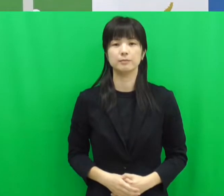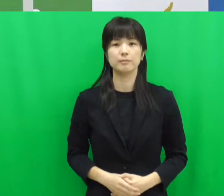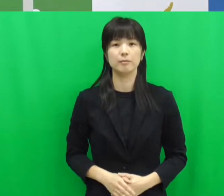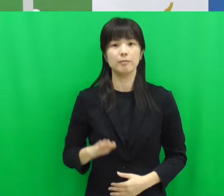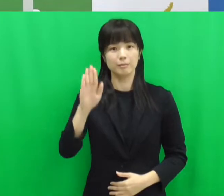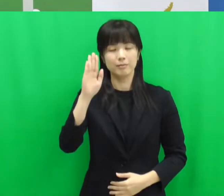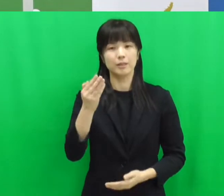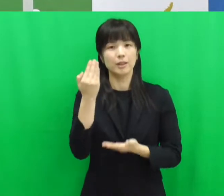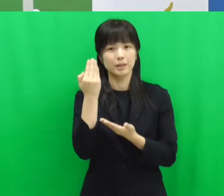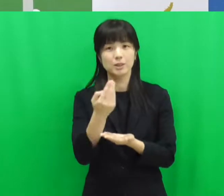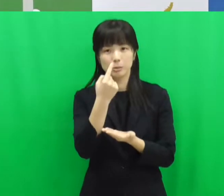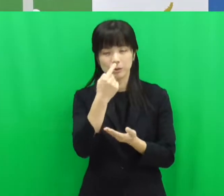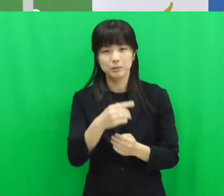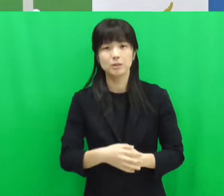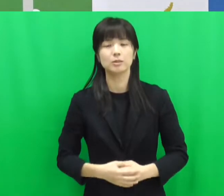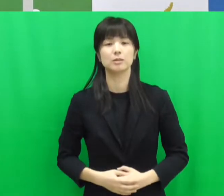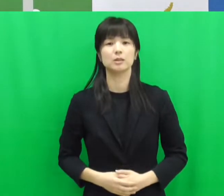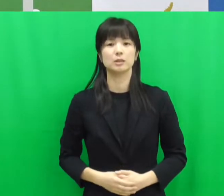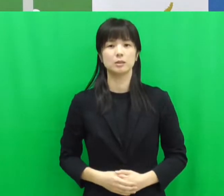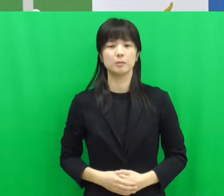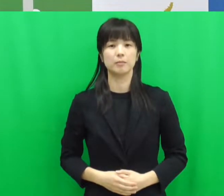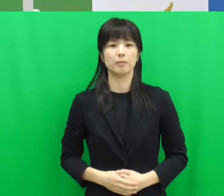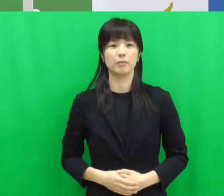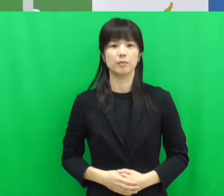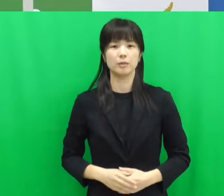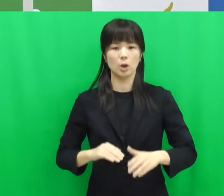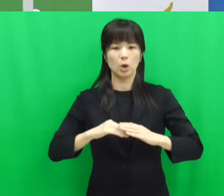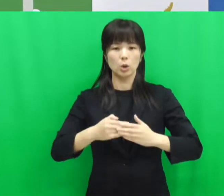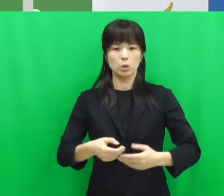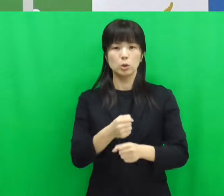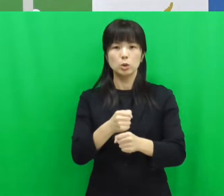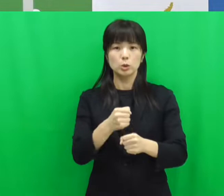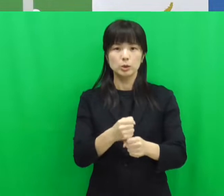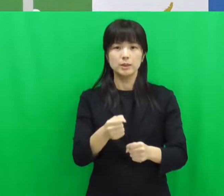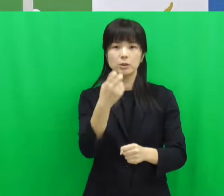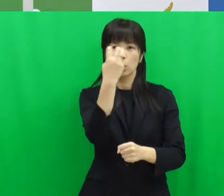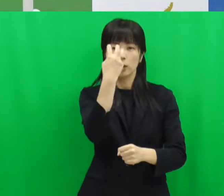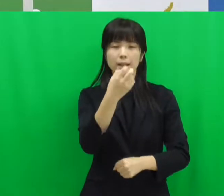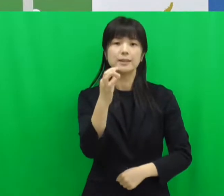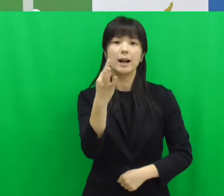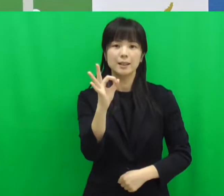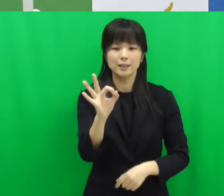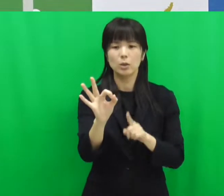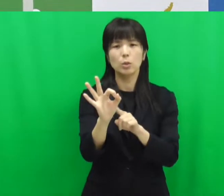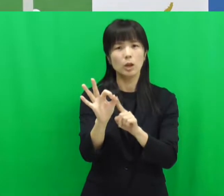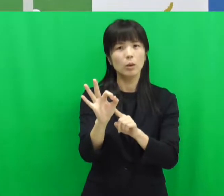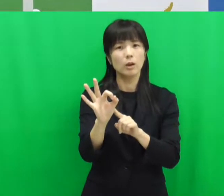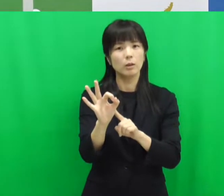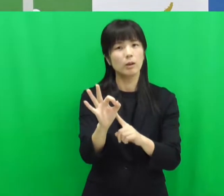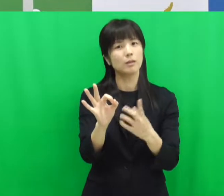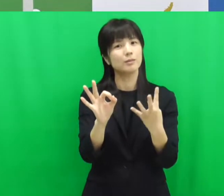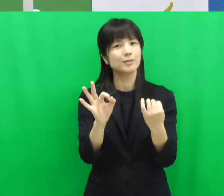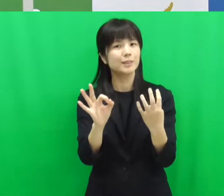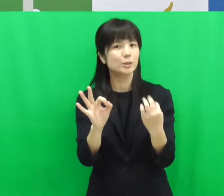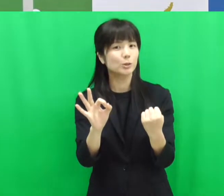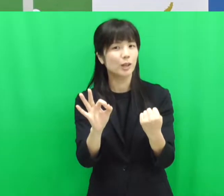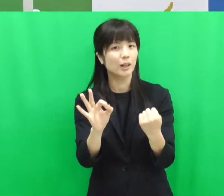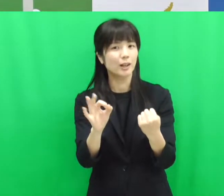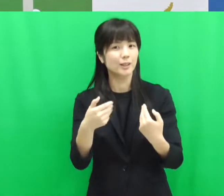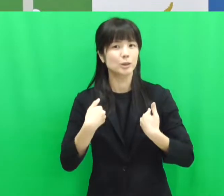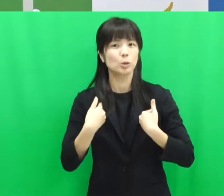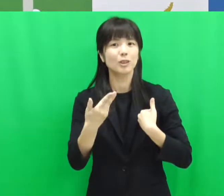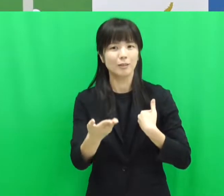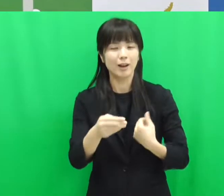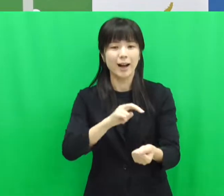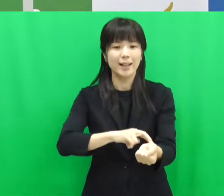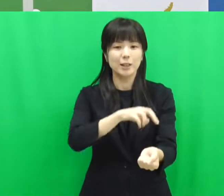東高速小田です。不妊検査費そのものもですね、大体どれぐらい、医療機関によって違うと思い